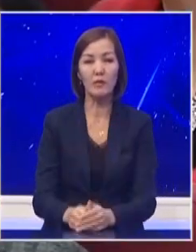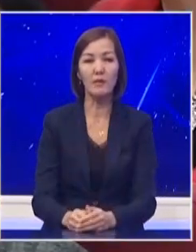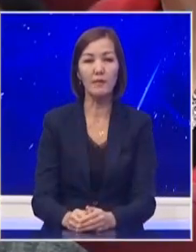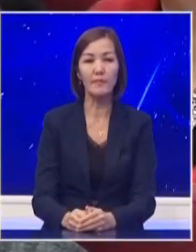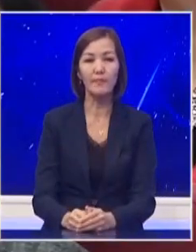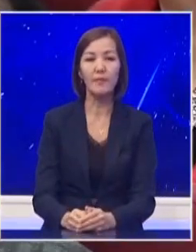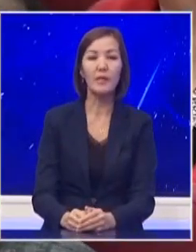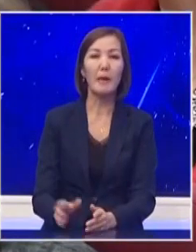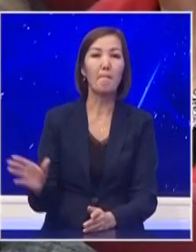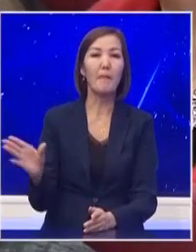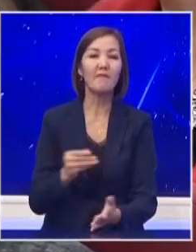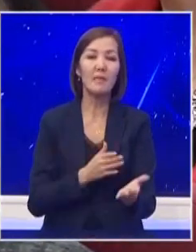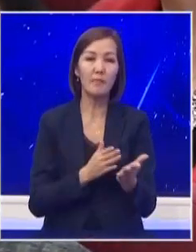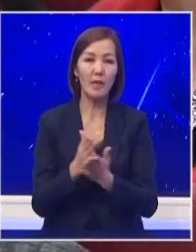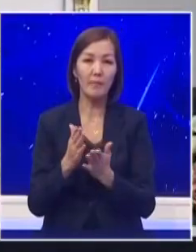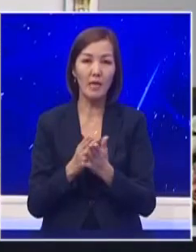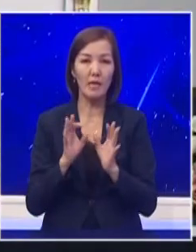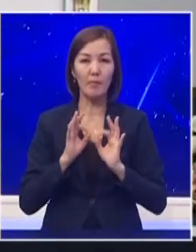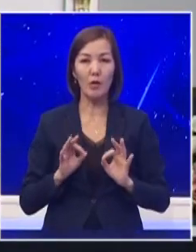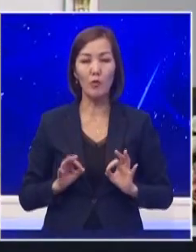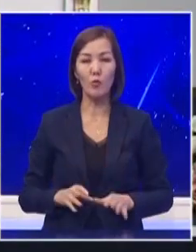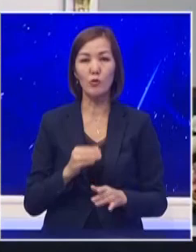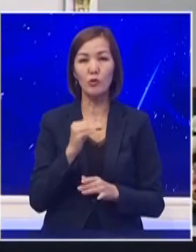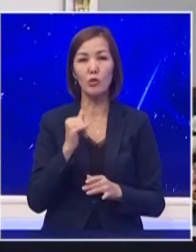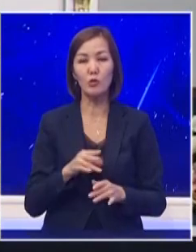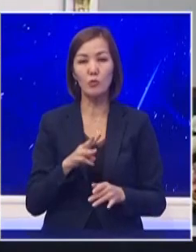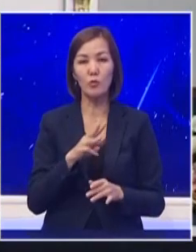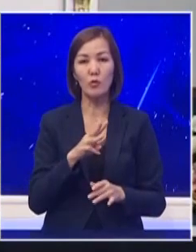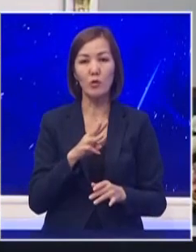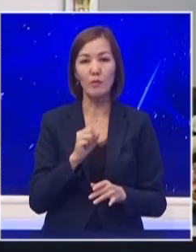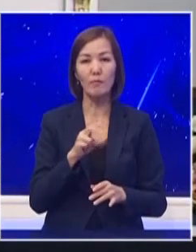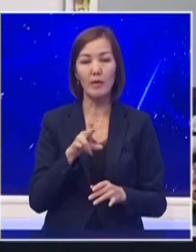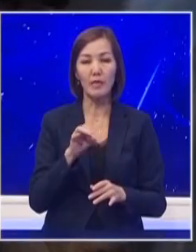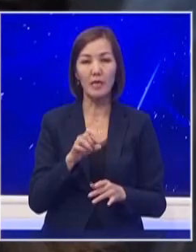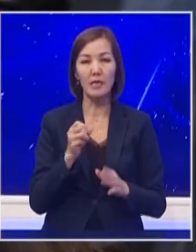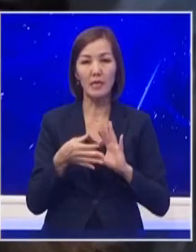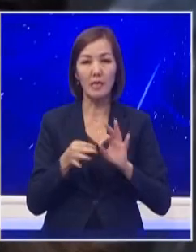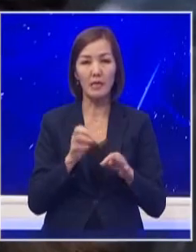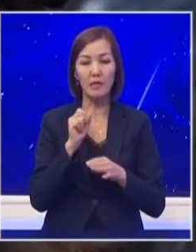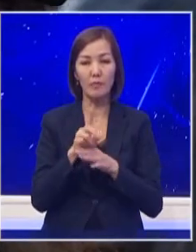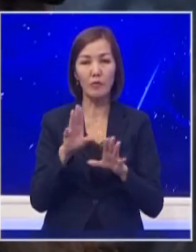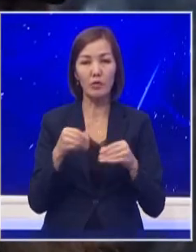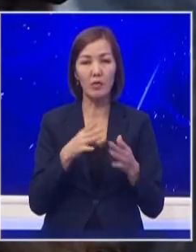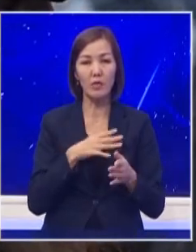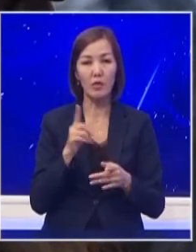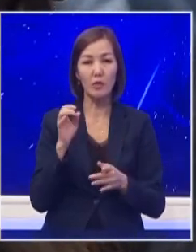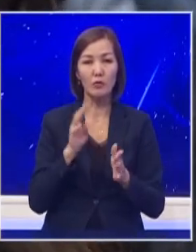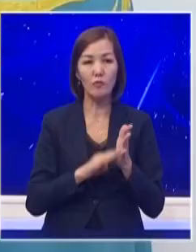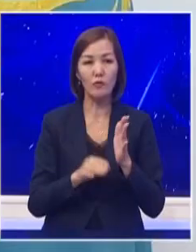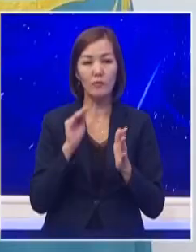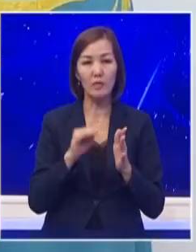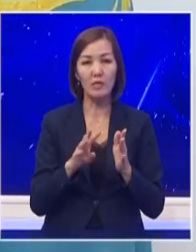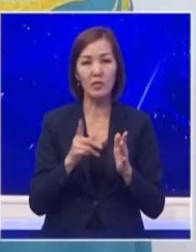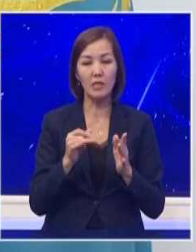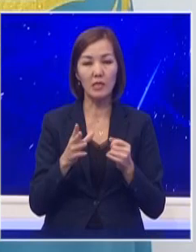по всем направлениям работы в районе прокурор области жетысума диаерба Шибаев дал ряд конкретных поручений Так что 80 тысяч